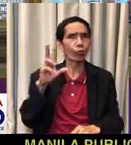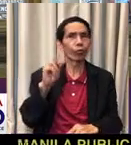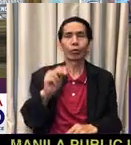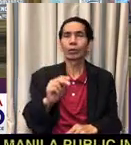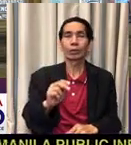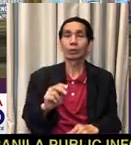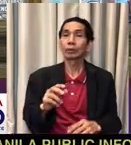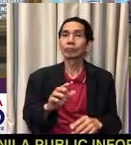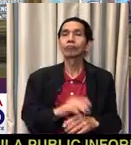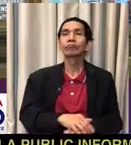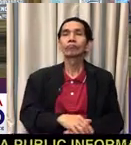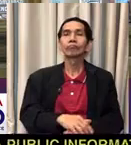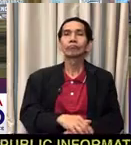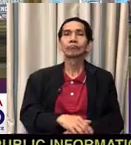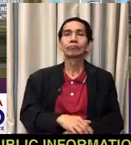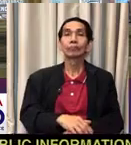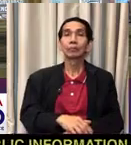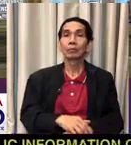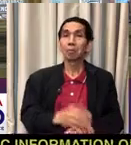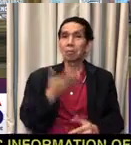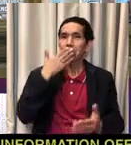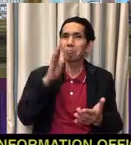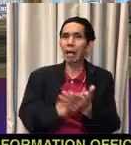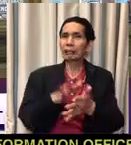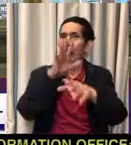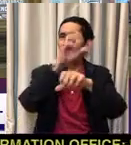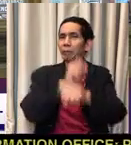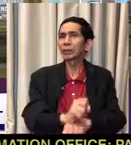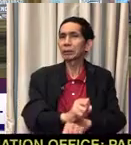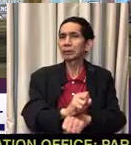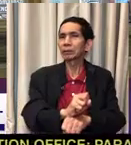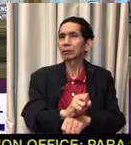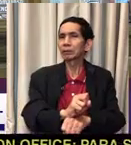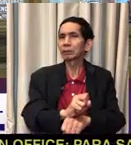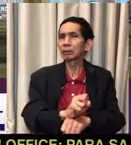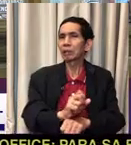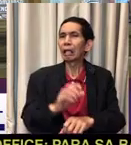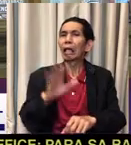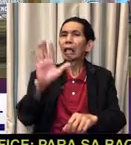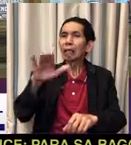O, kaya yung masamang habit nating manyana,